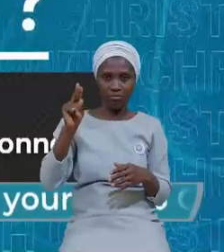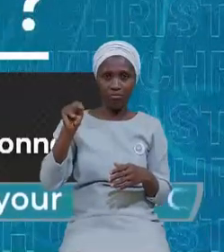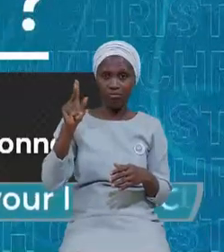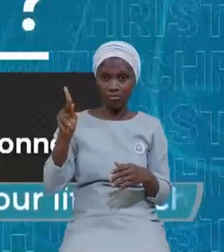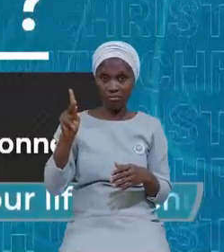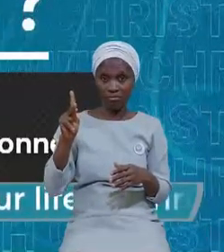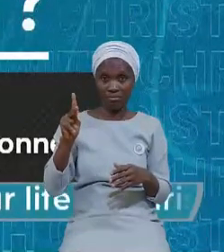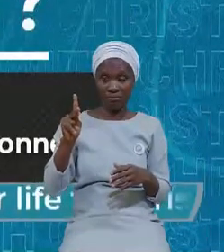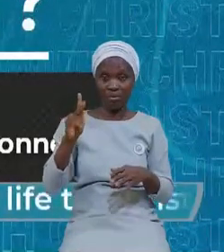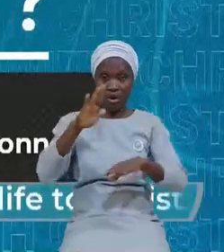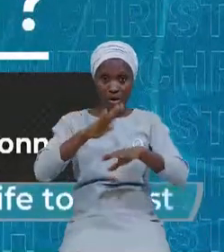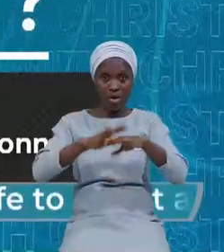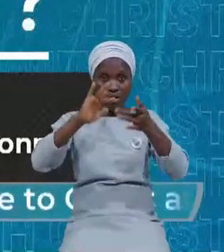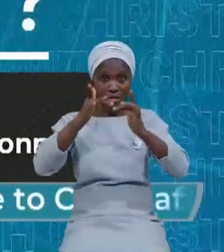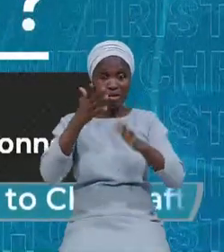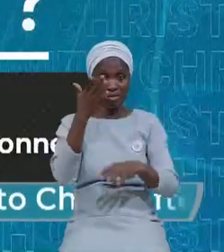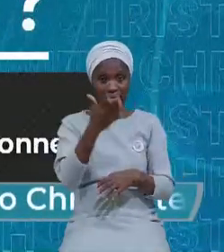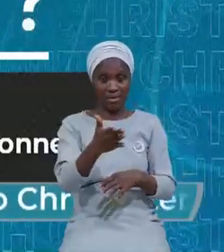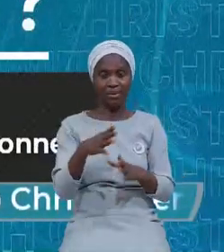s'affiche cliquez